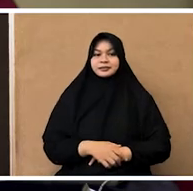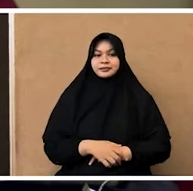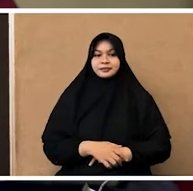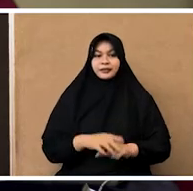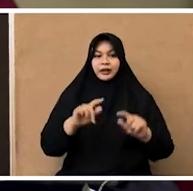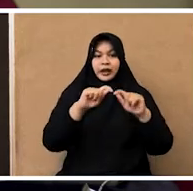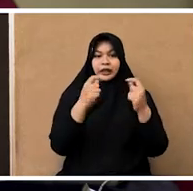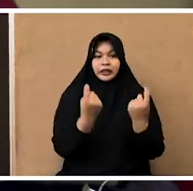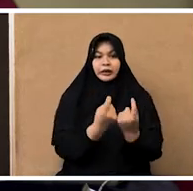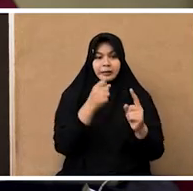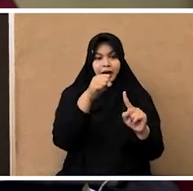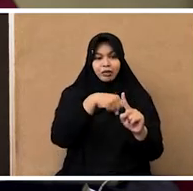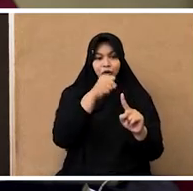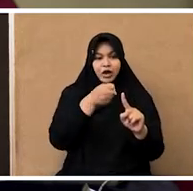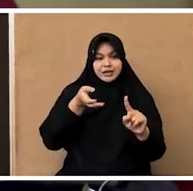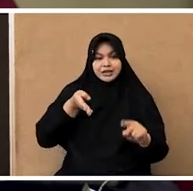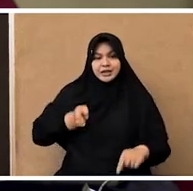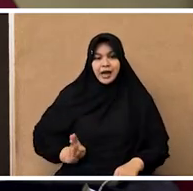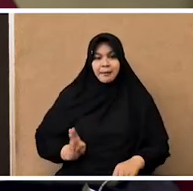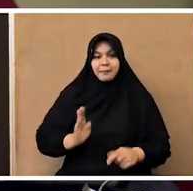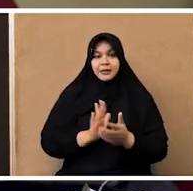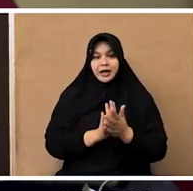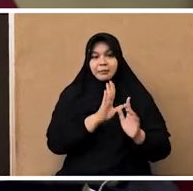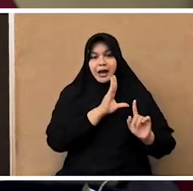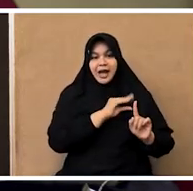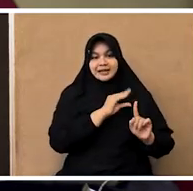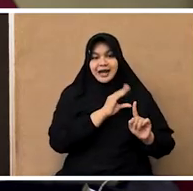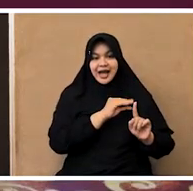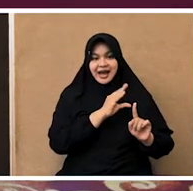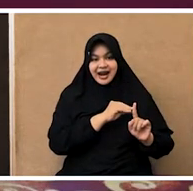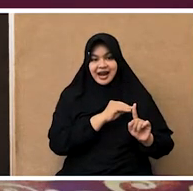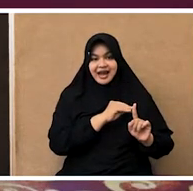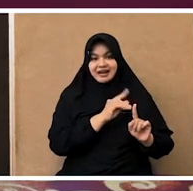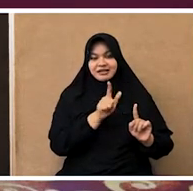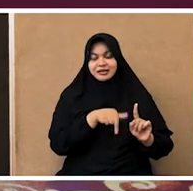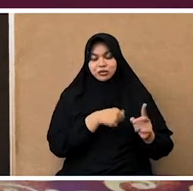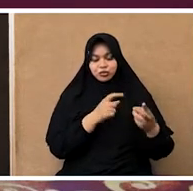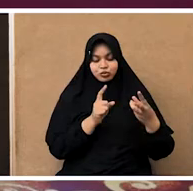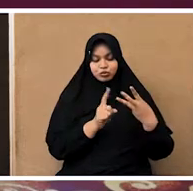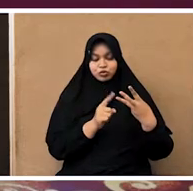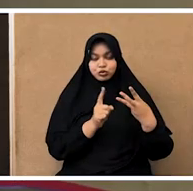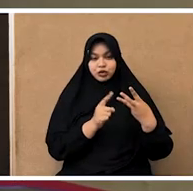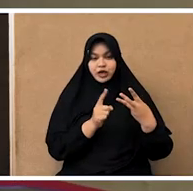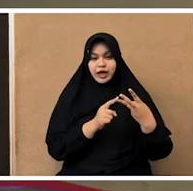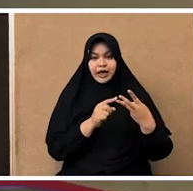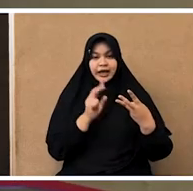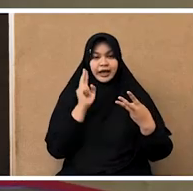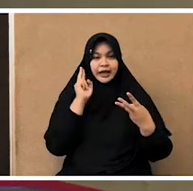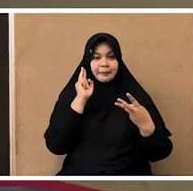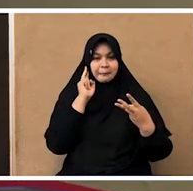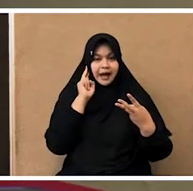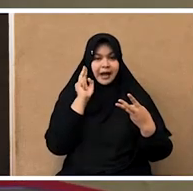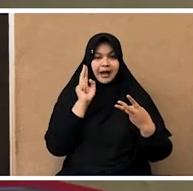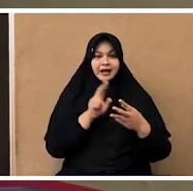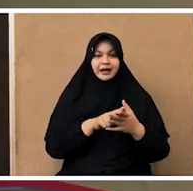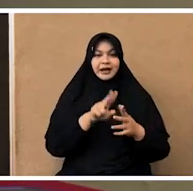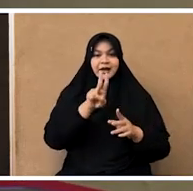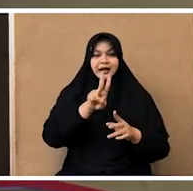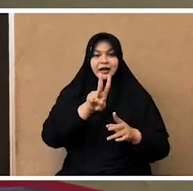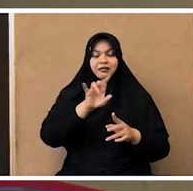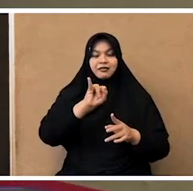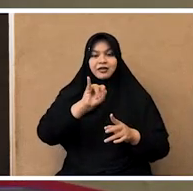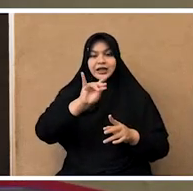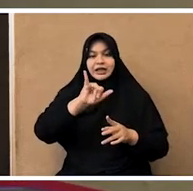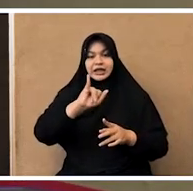tim advokasi Sigap sekaligus pengacara begitu ya kemudian ada Mbak Feri dari perhimpunan jiwa sehat